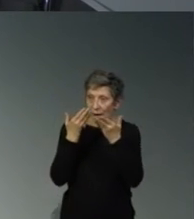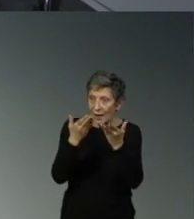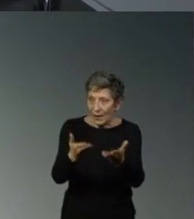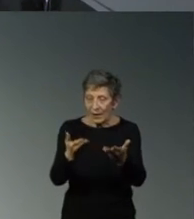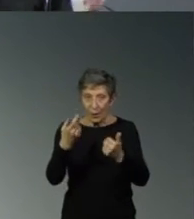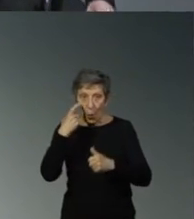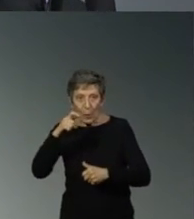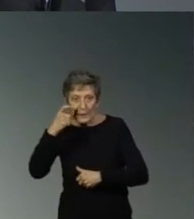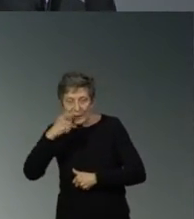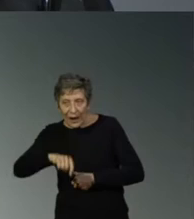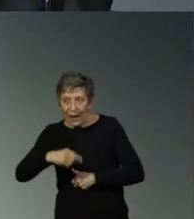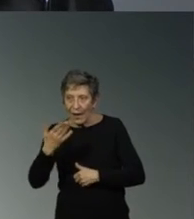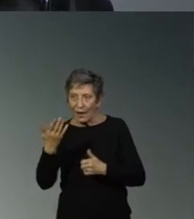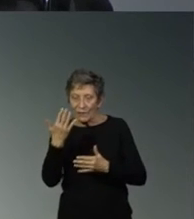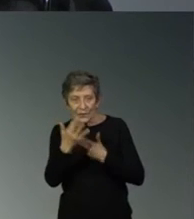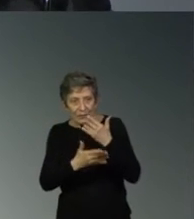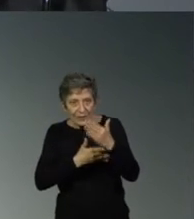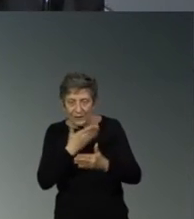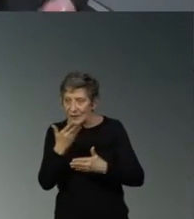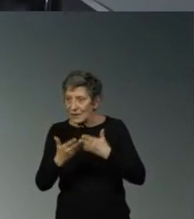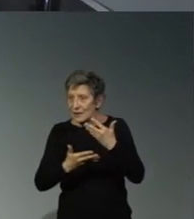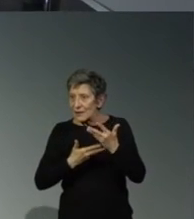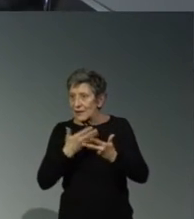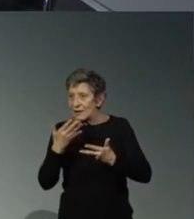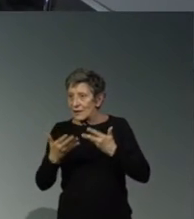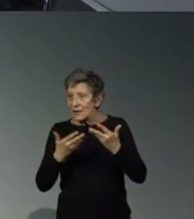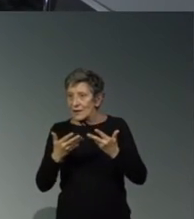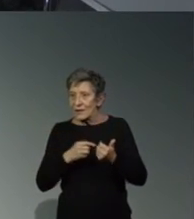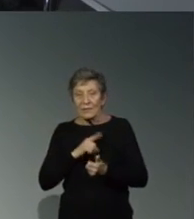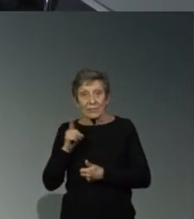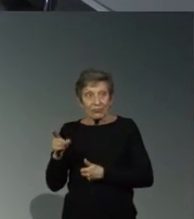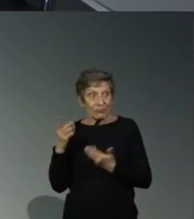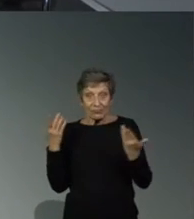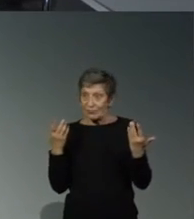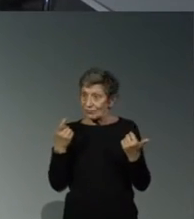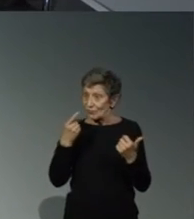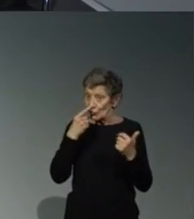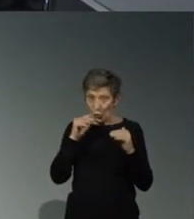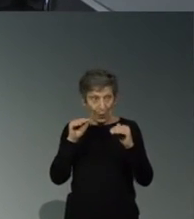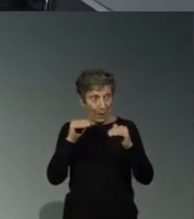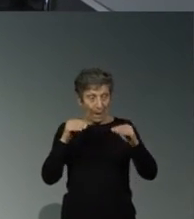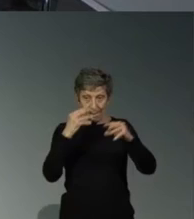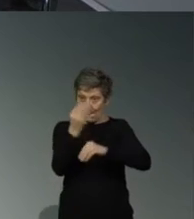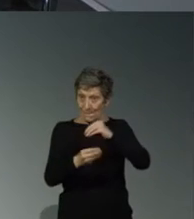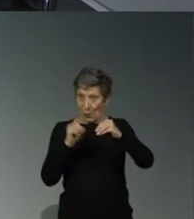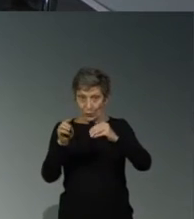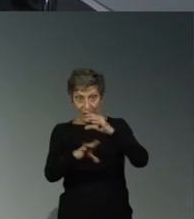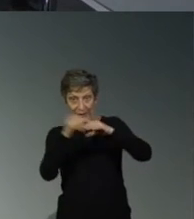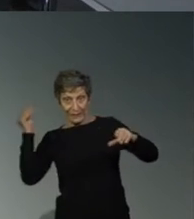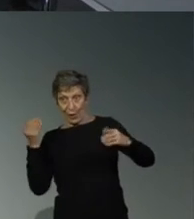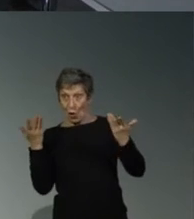observé, d'avoir testé des choses. Est-ce que vous vous sentez toujours externe à cet